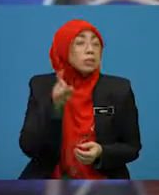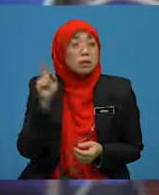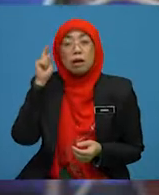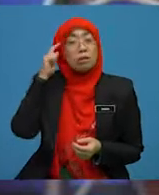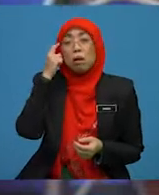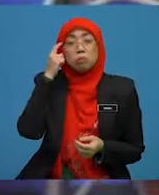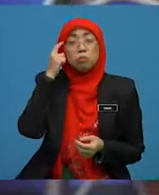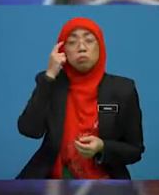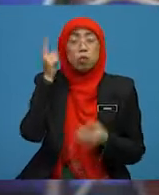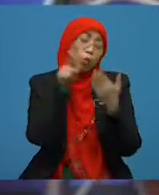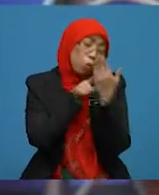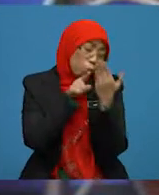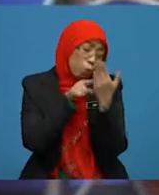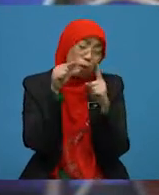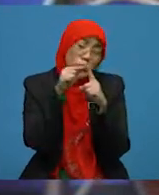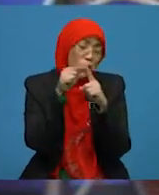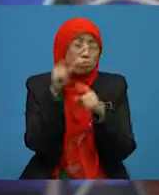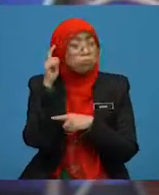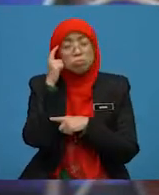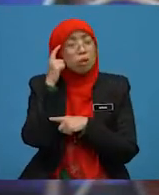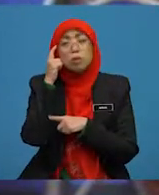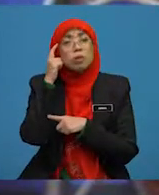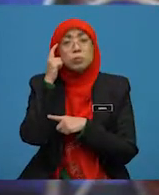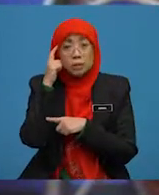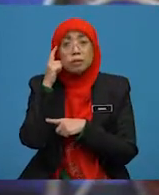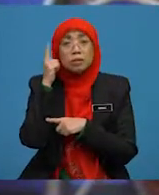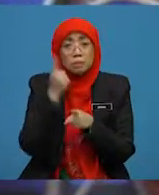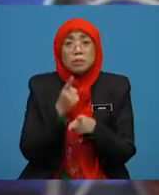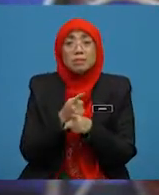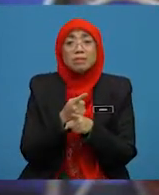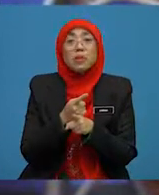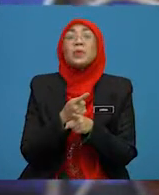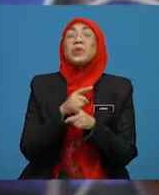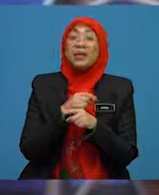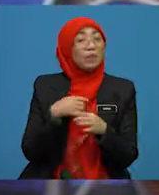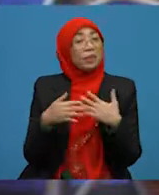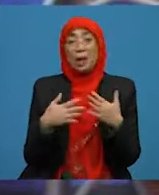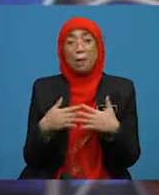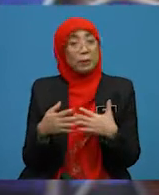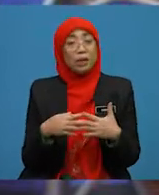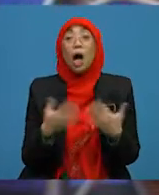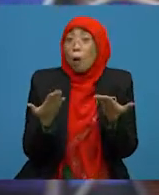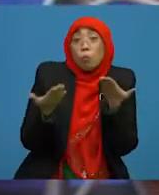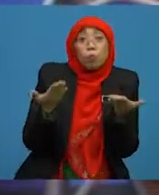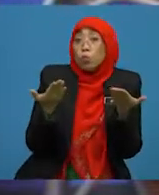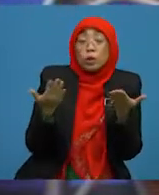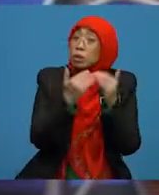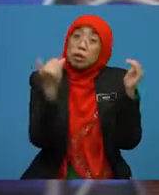antara pelajar yang tidak pernah mendengar istilah ini semasa di tingkatan 5.